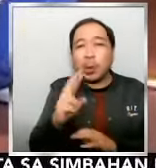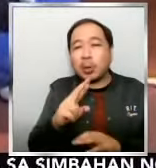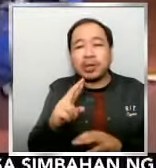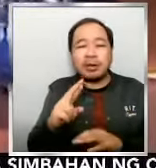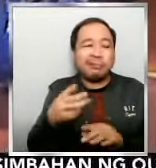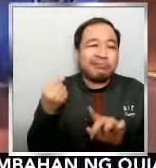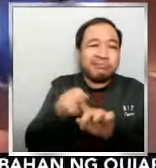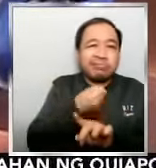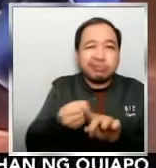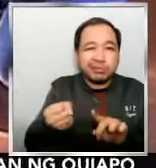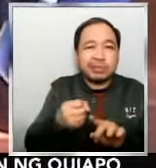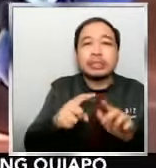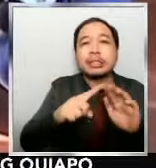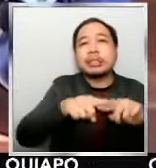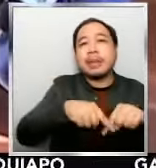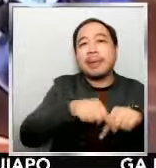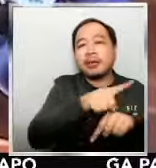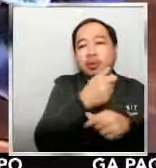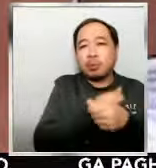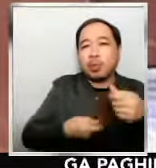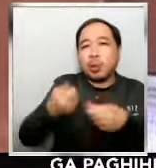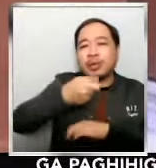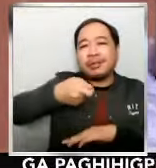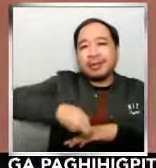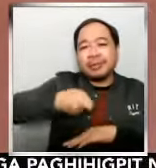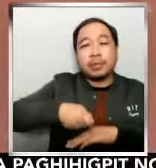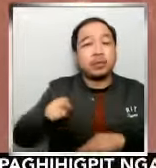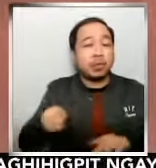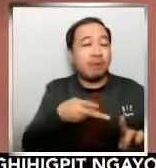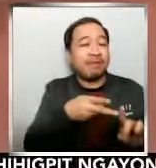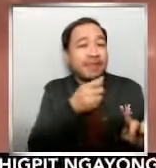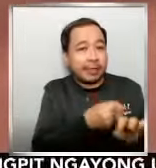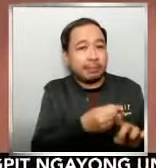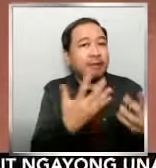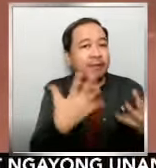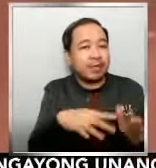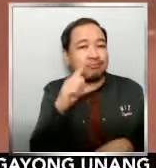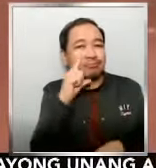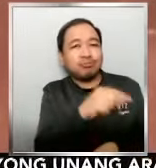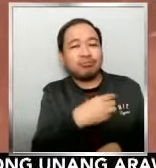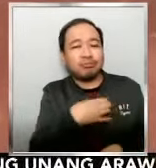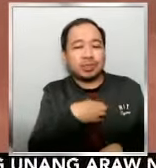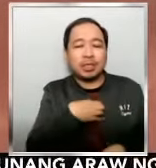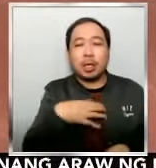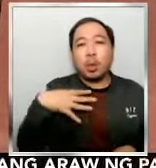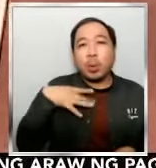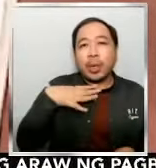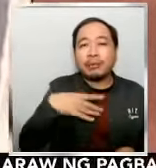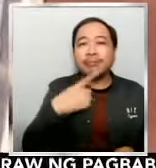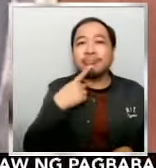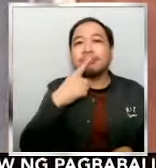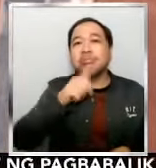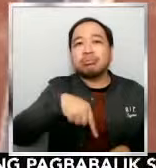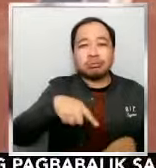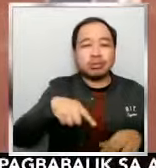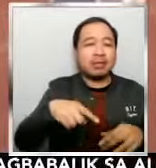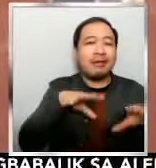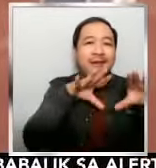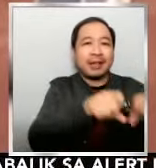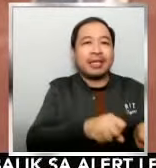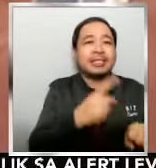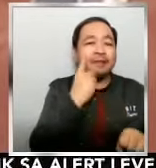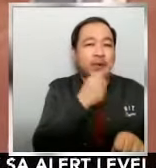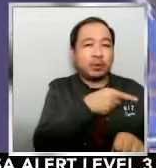pulisya, nakapagsampa na ng kaso ang biktima at hinihintay na lamang ang warrant of arrest laban sa sospek. Para sa